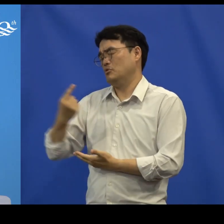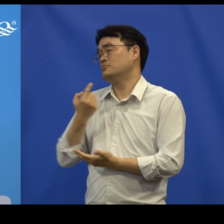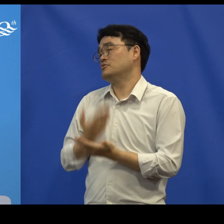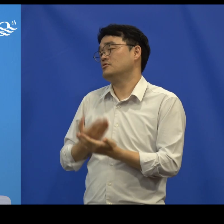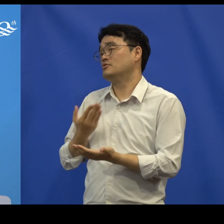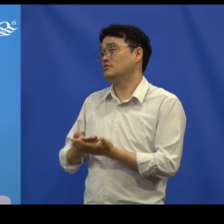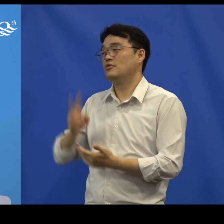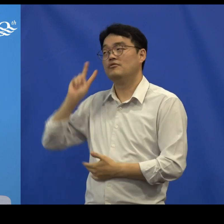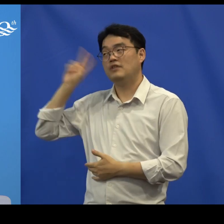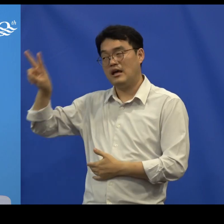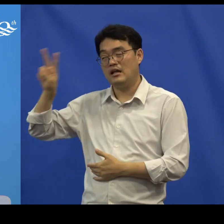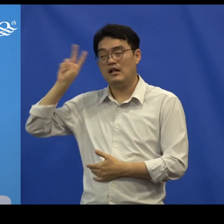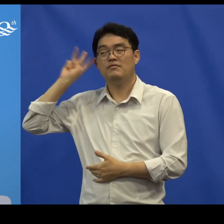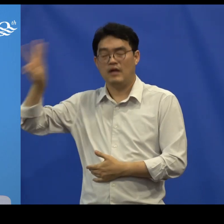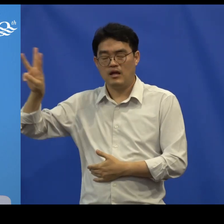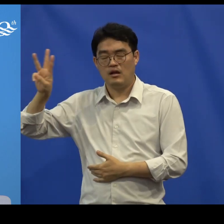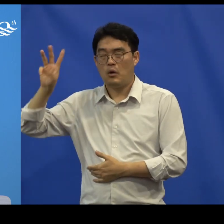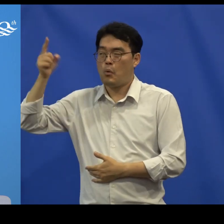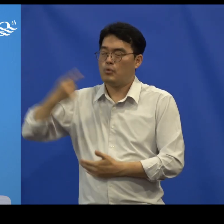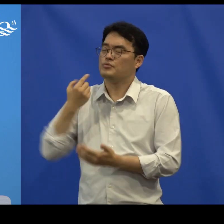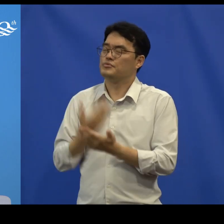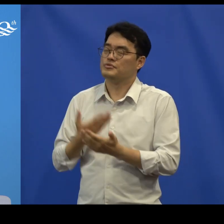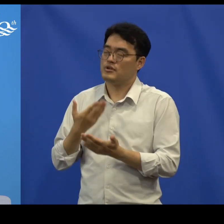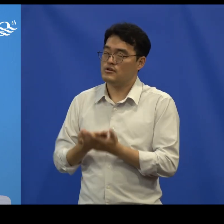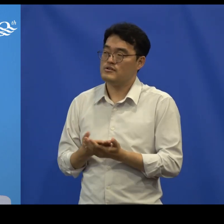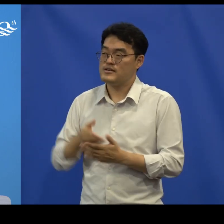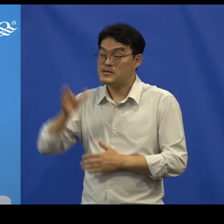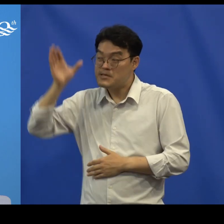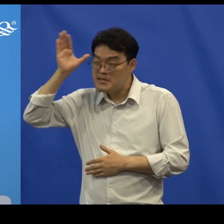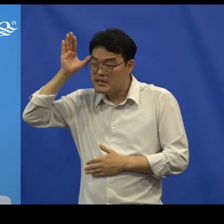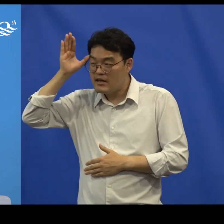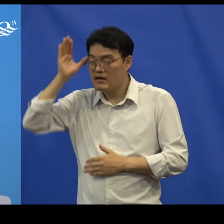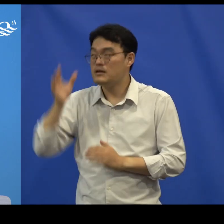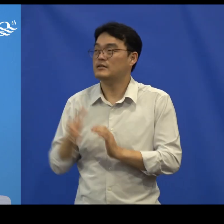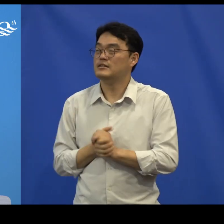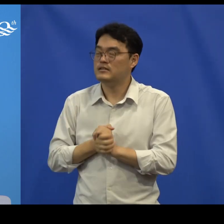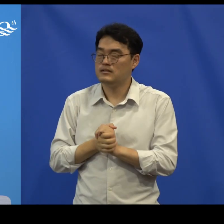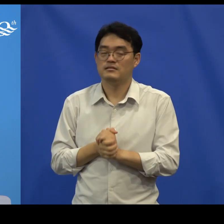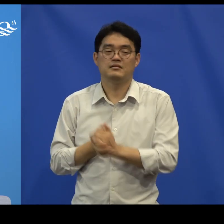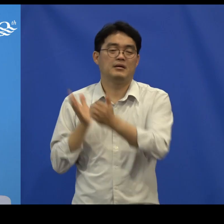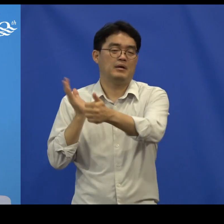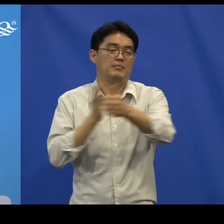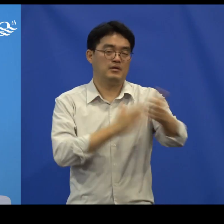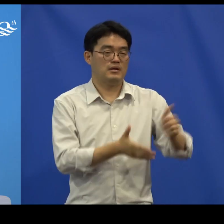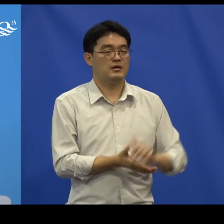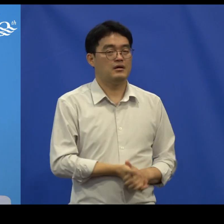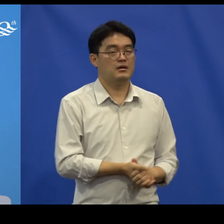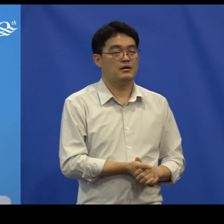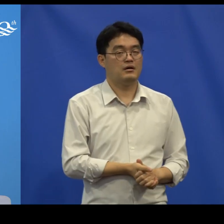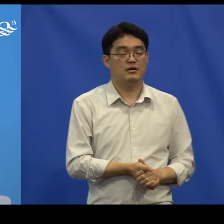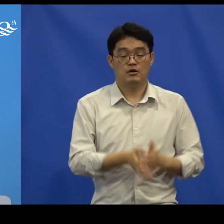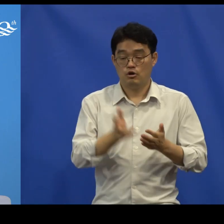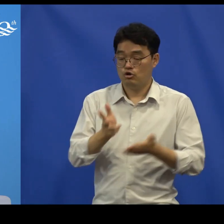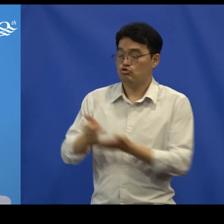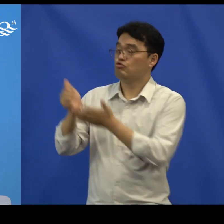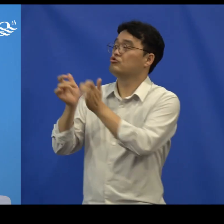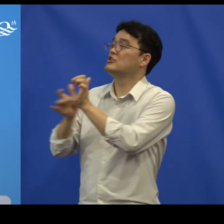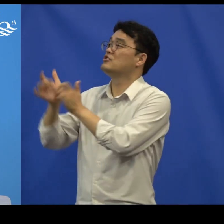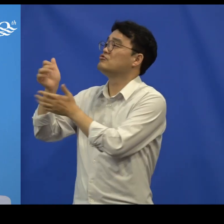오늘이 그날일 수도 있다. 우리 믿음의 선배들은 아침에 일어날 때마다 아침마다 창문을 열고 주 예수여 어서